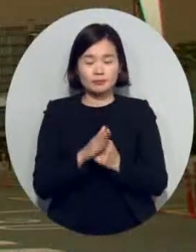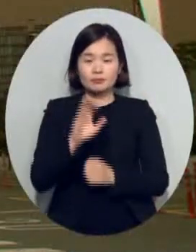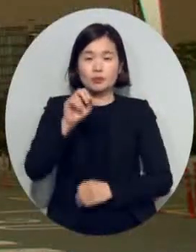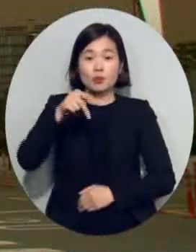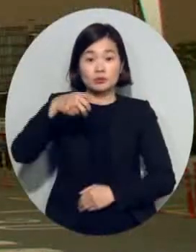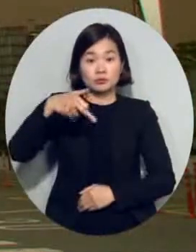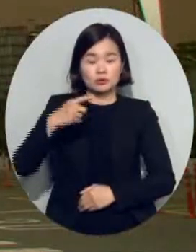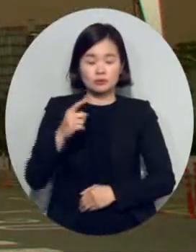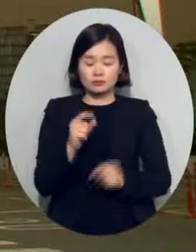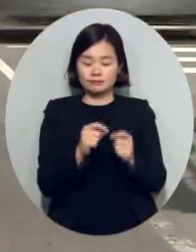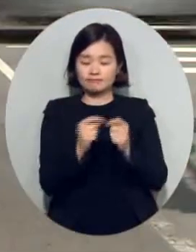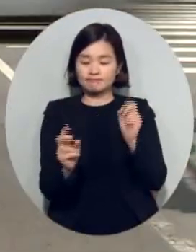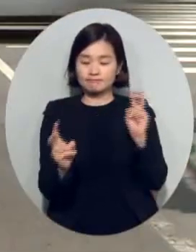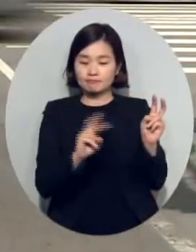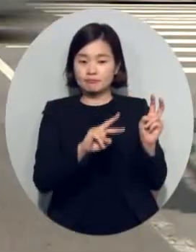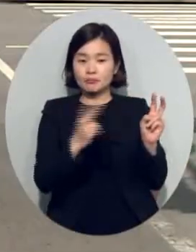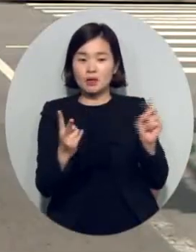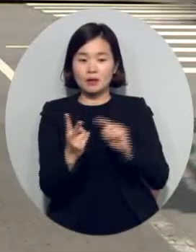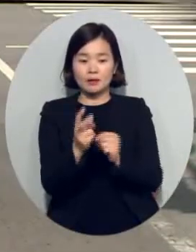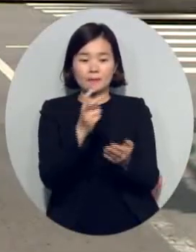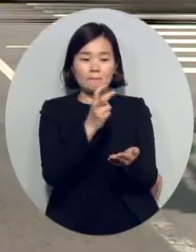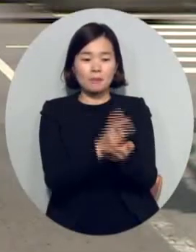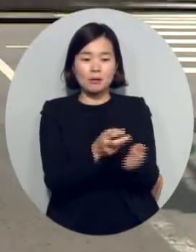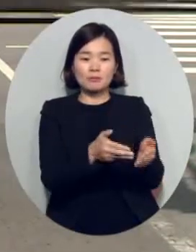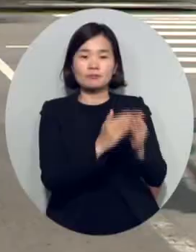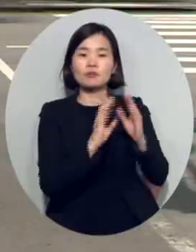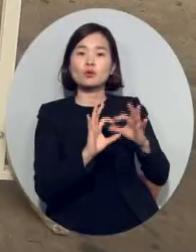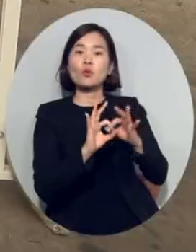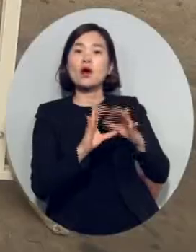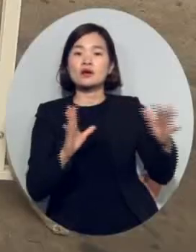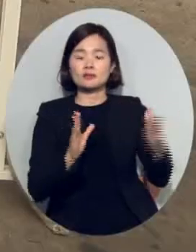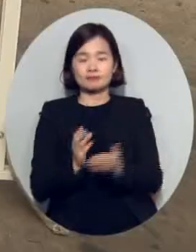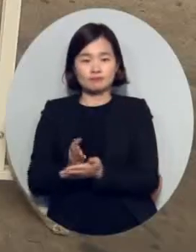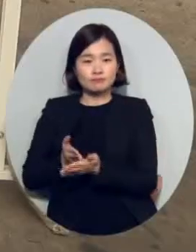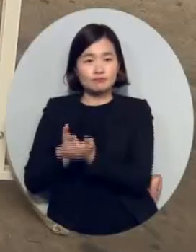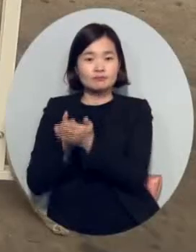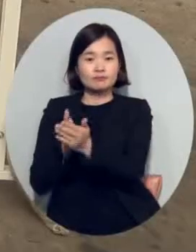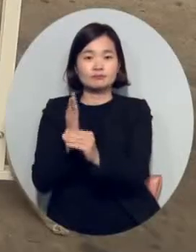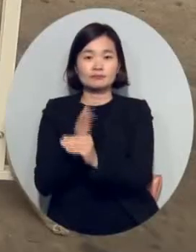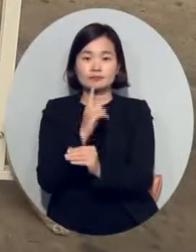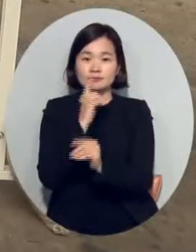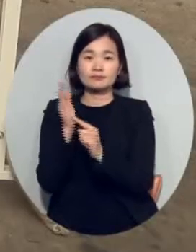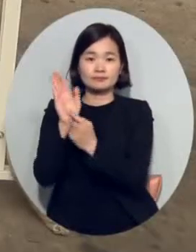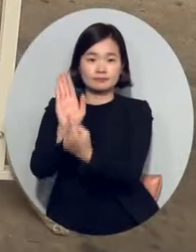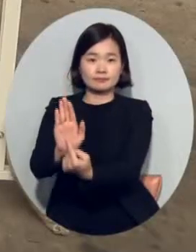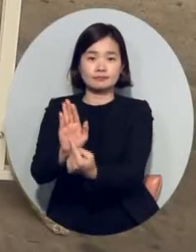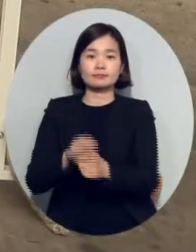중에서 전화는 중대 제 처벌 법관은 무관하게 추진하고 있다고 밝혔습니다 mbc 뉴스 박성 합니다